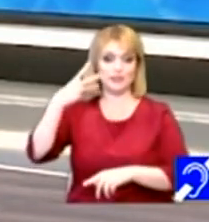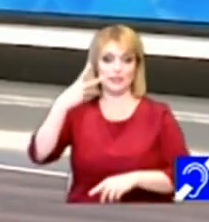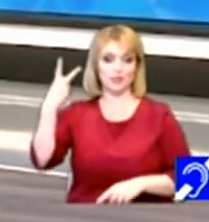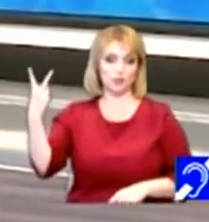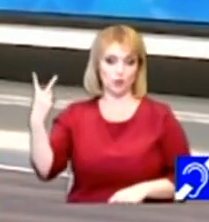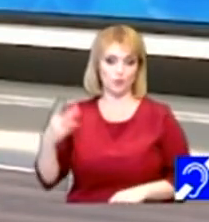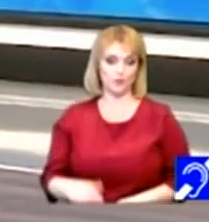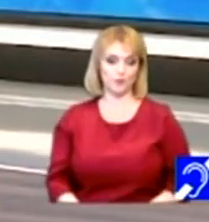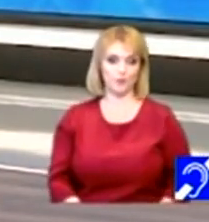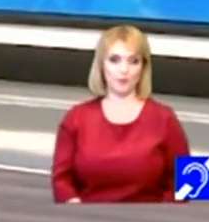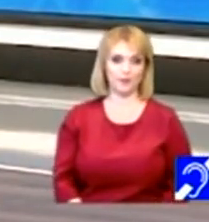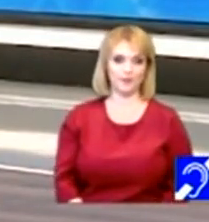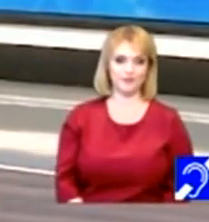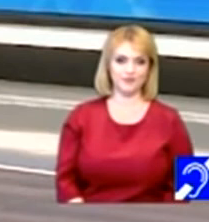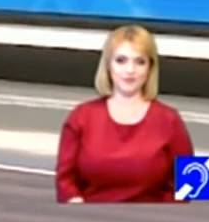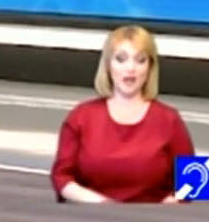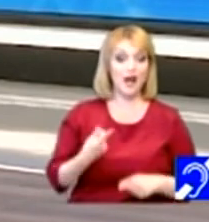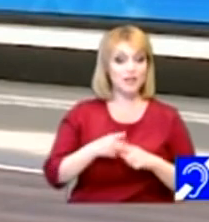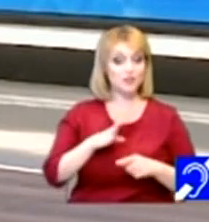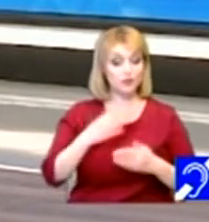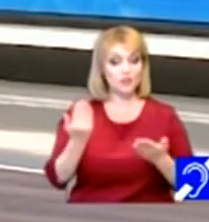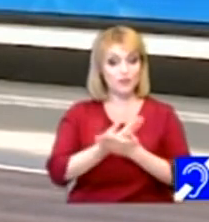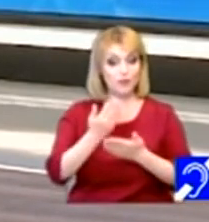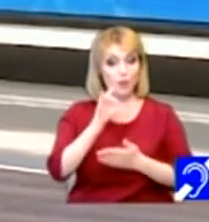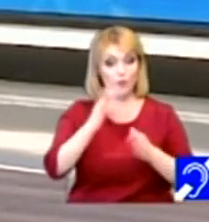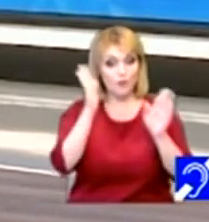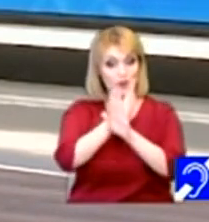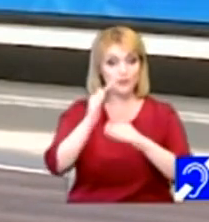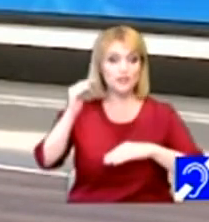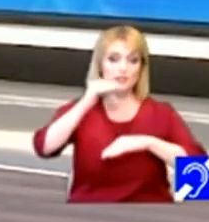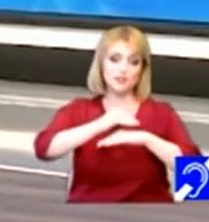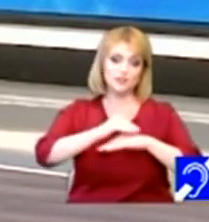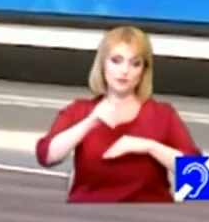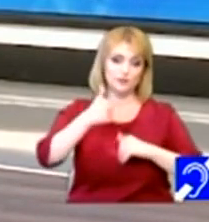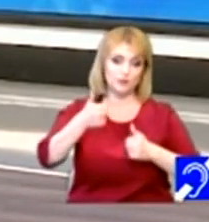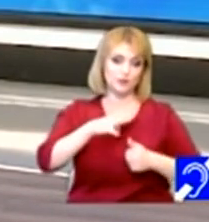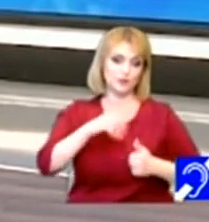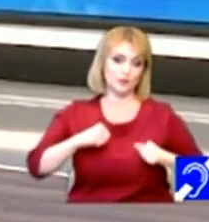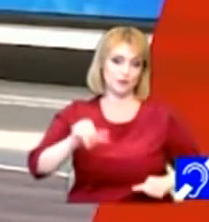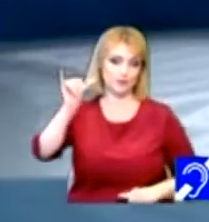de grade în Oltenia. Acestea au fost informațiile despre vreme. Vă doresc o seară frumoasă!